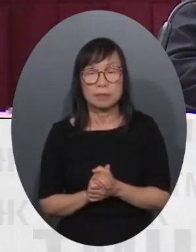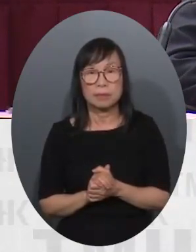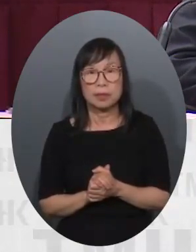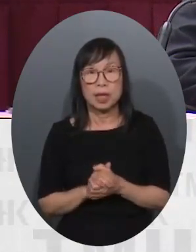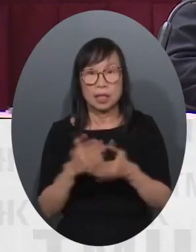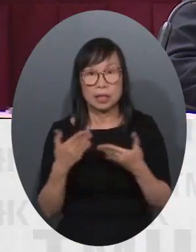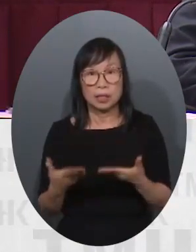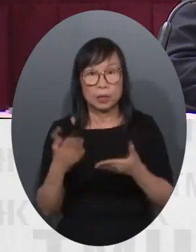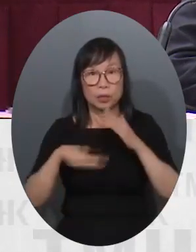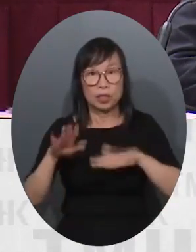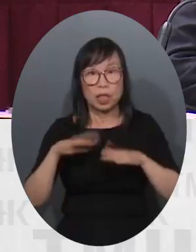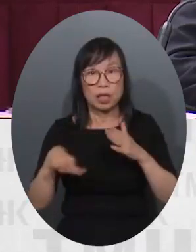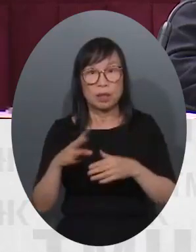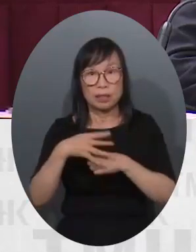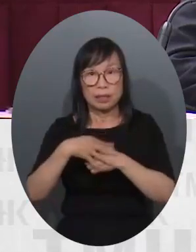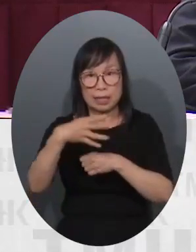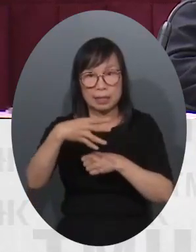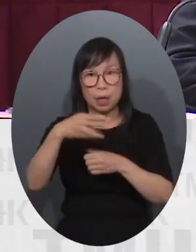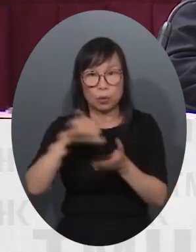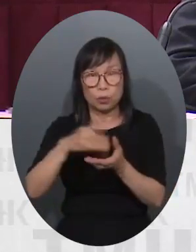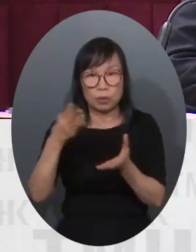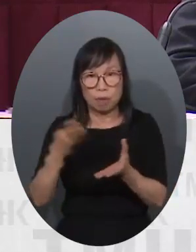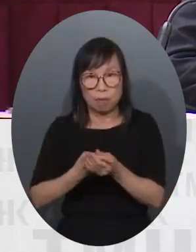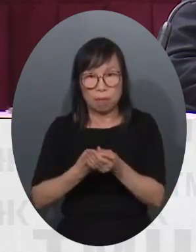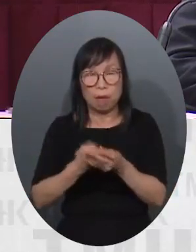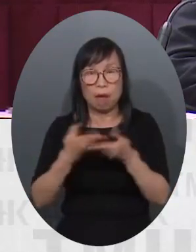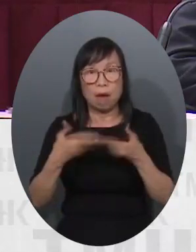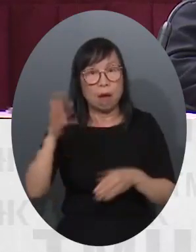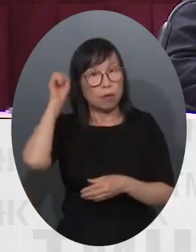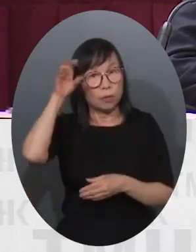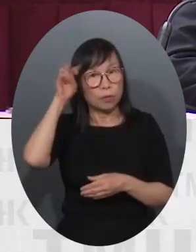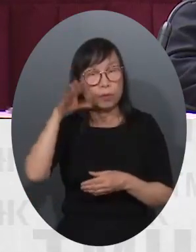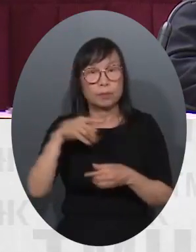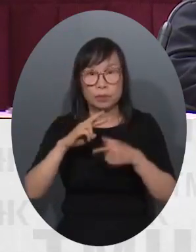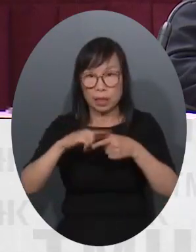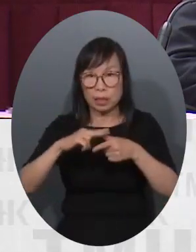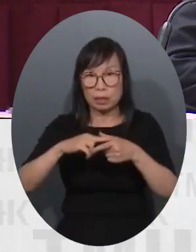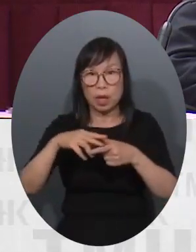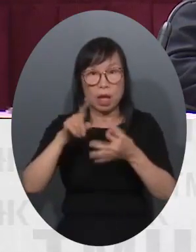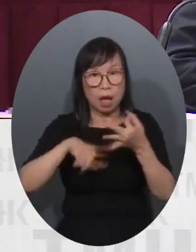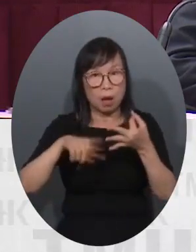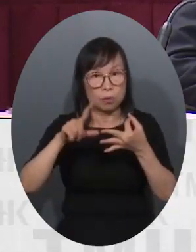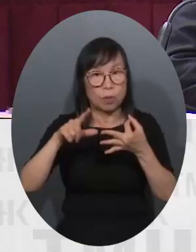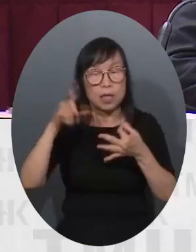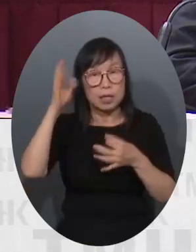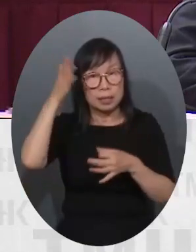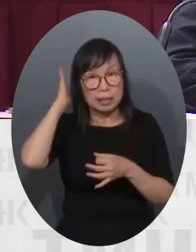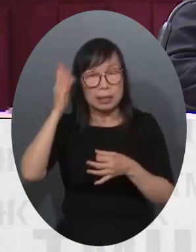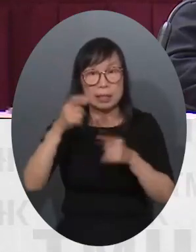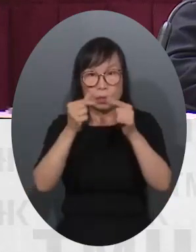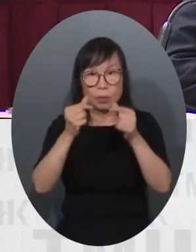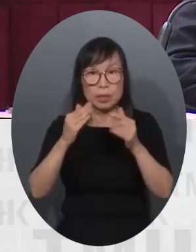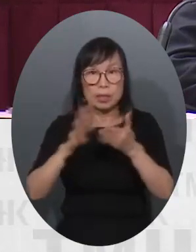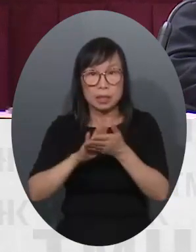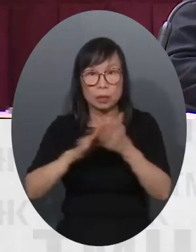我們現在處理第4(c) 決議案，我正式動議推選許少偉先生為公司董事